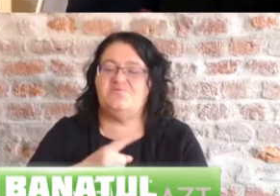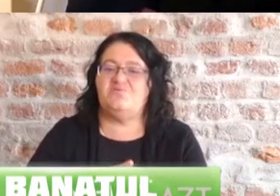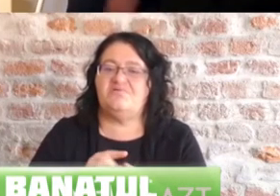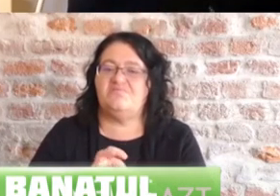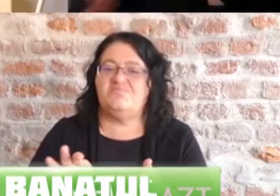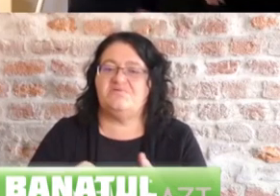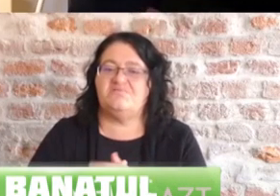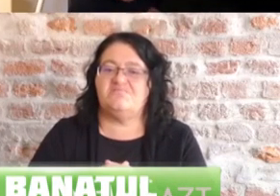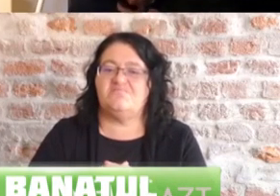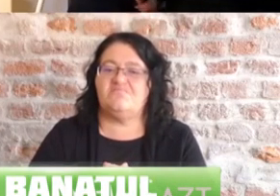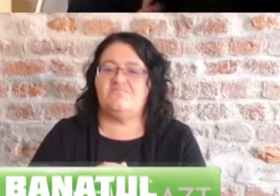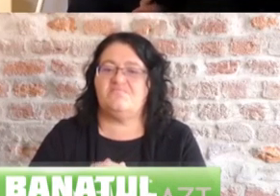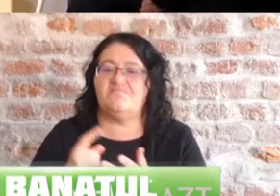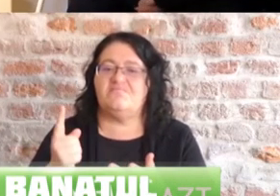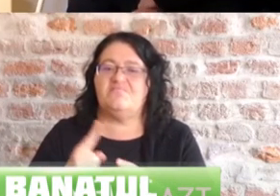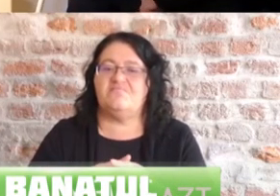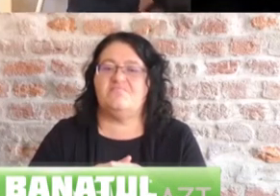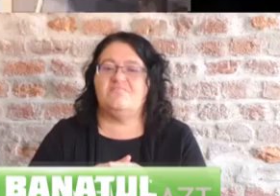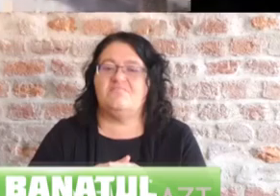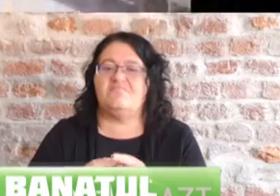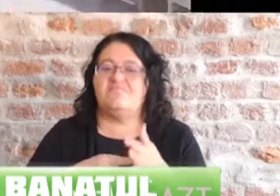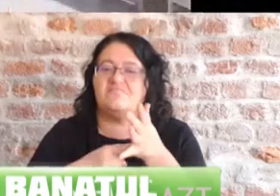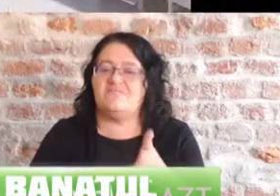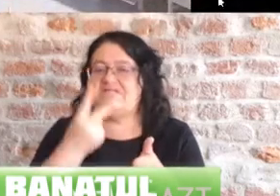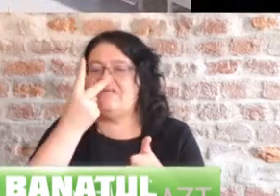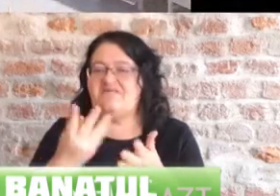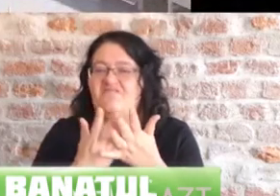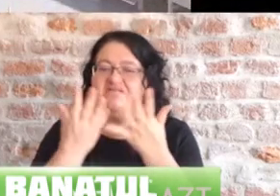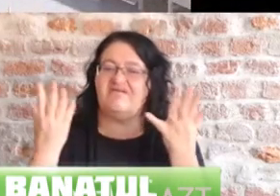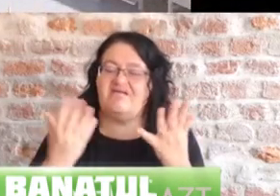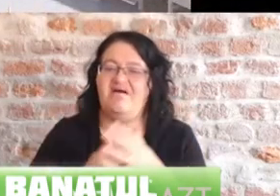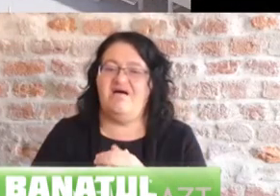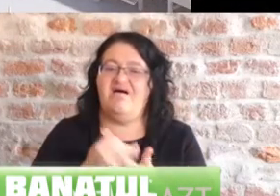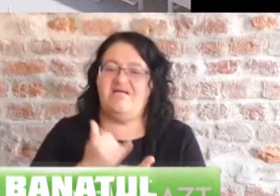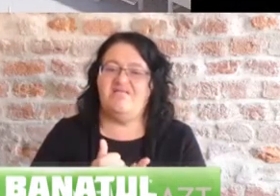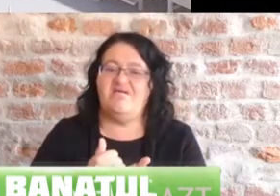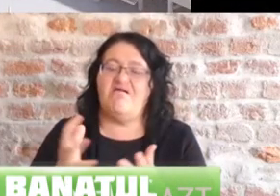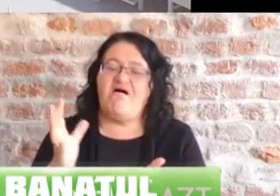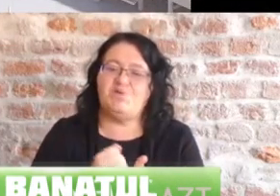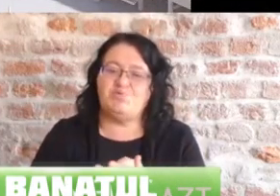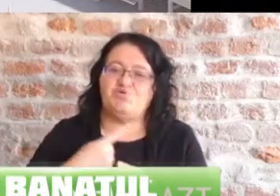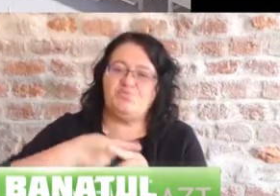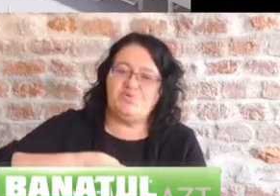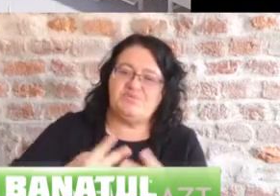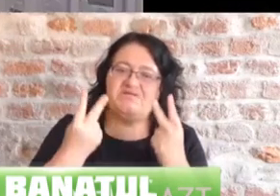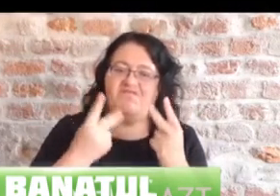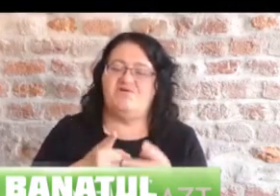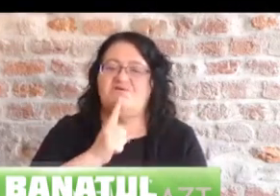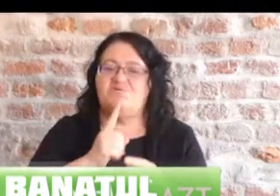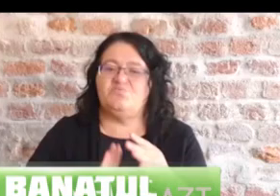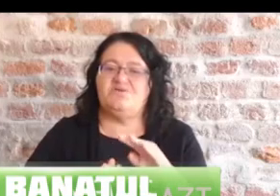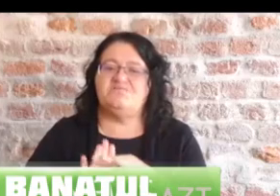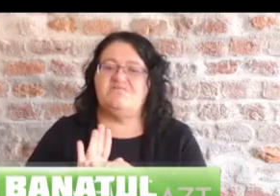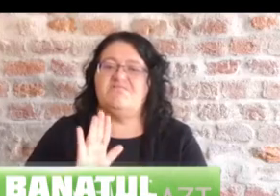cum ordinul reușește să le aducă în prim plan aduce într-adevăr valoare și este menit să